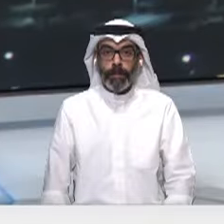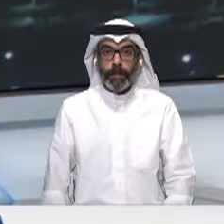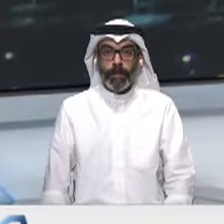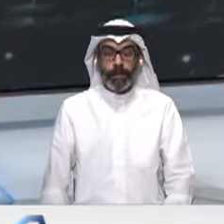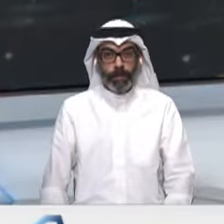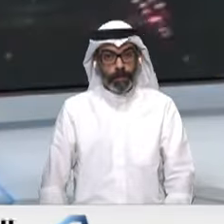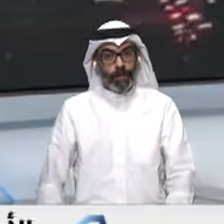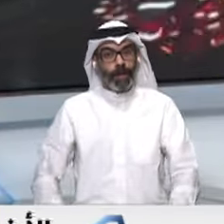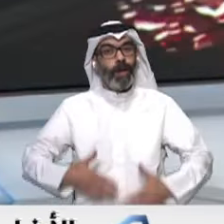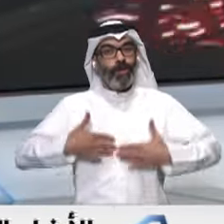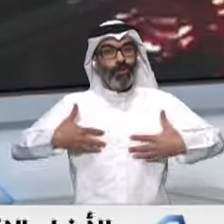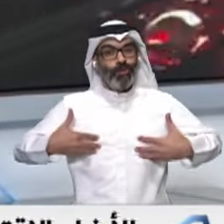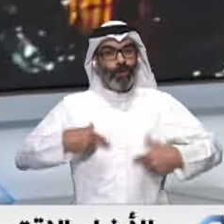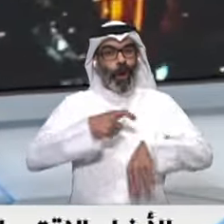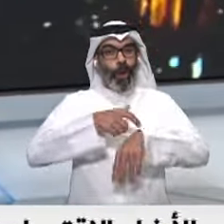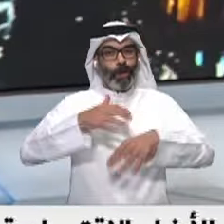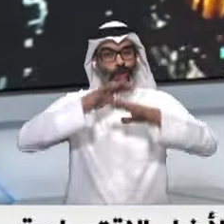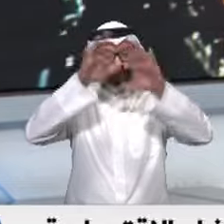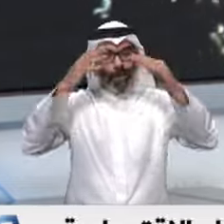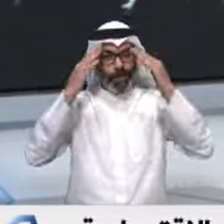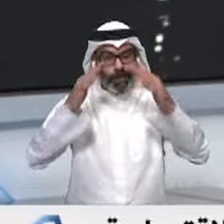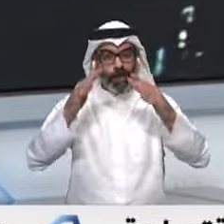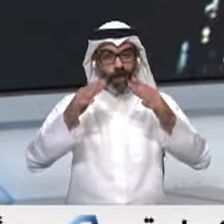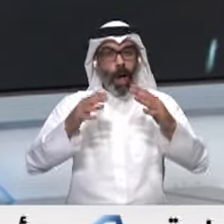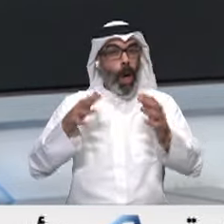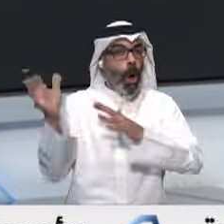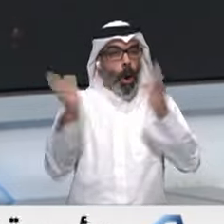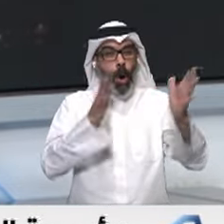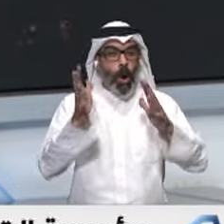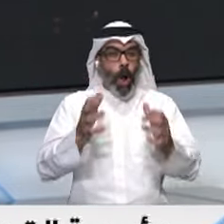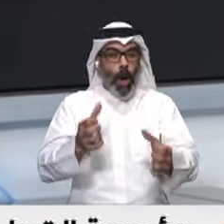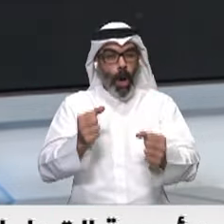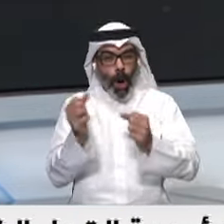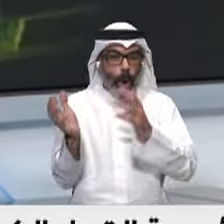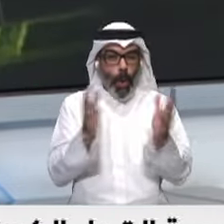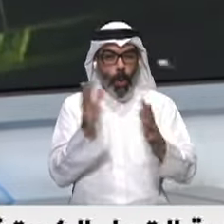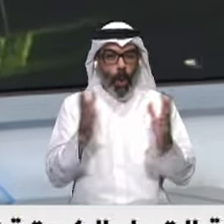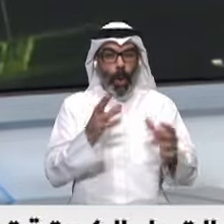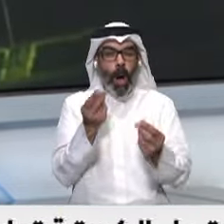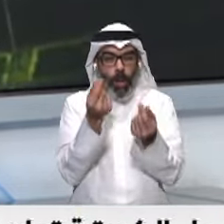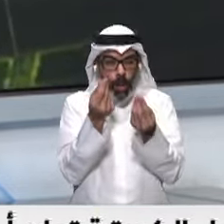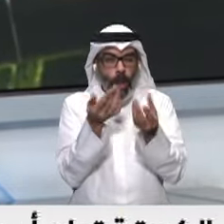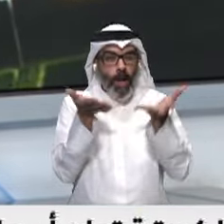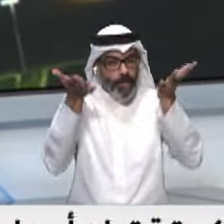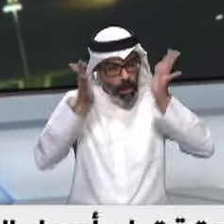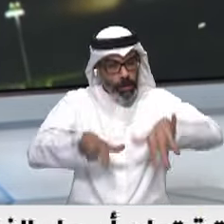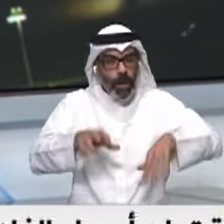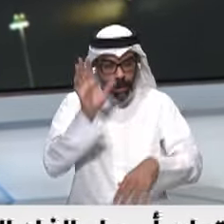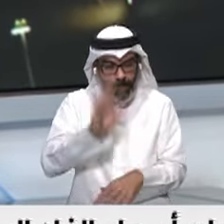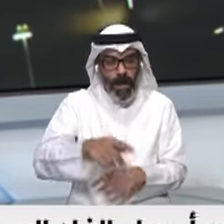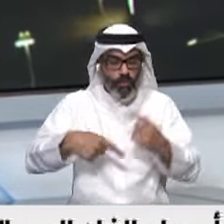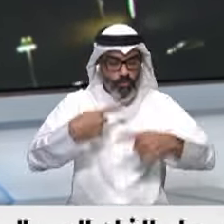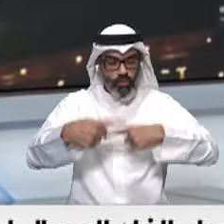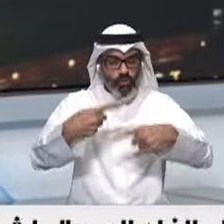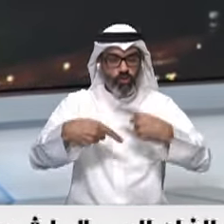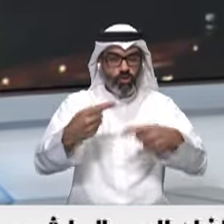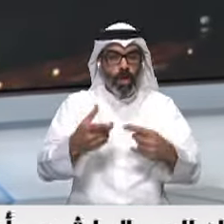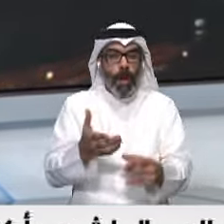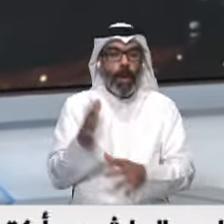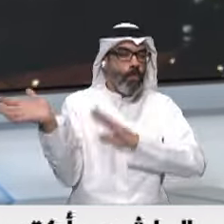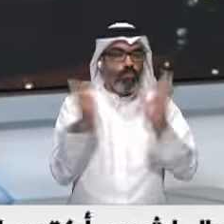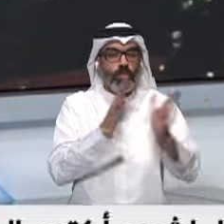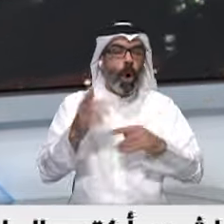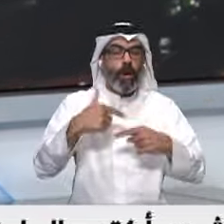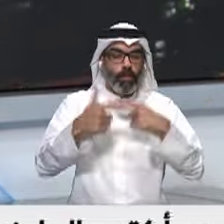اسعد الله اوقاتكم اعزائي المشاهدين الرياح نشطه على فترات جنوبيه شرقيه فرص لغبار لا تزال مستمره ويانا ايضا نشاط الرياح راح